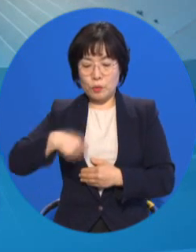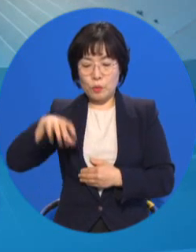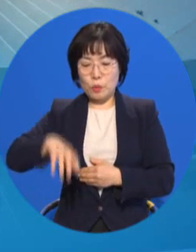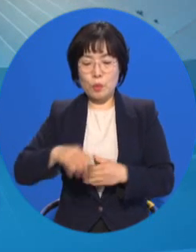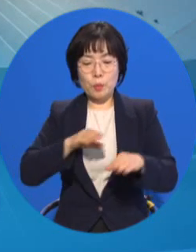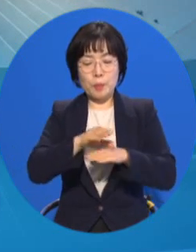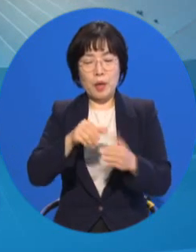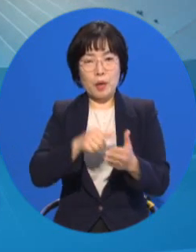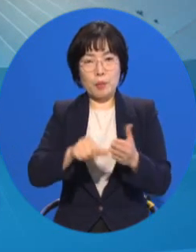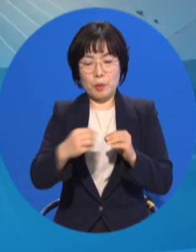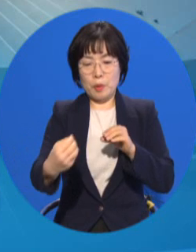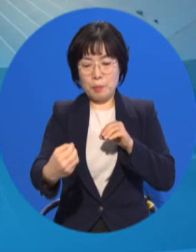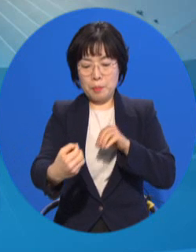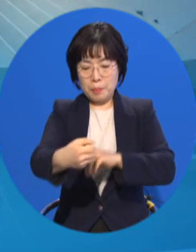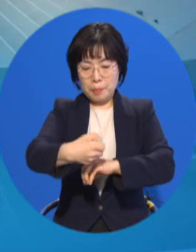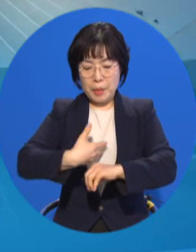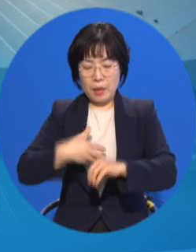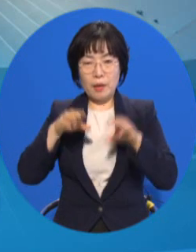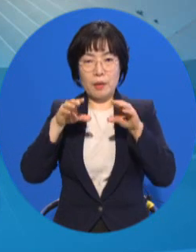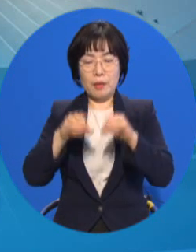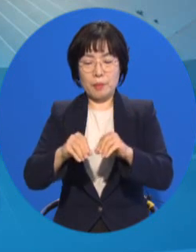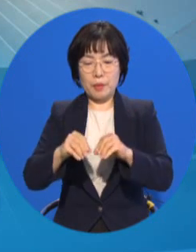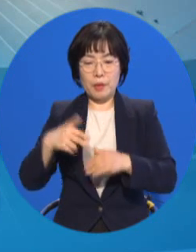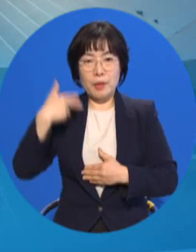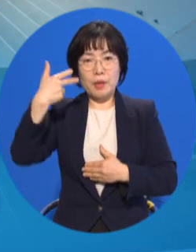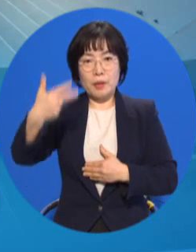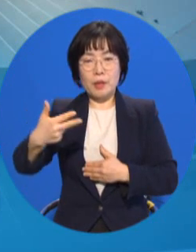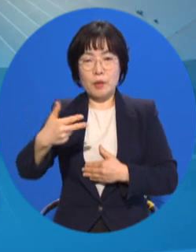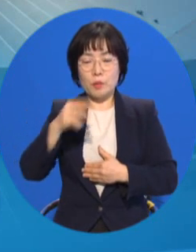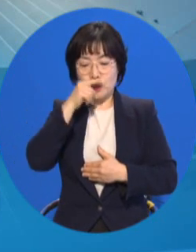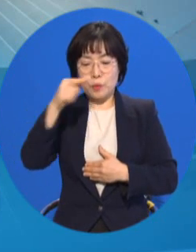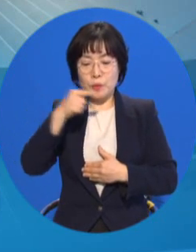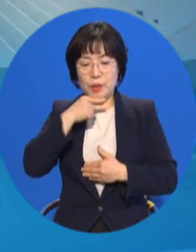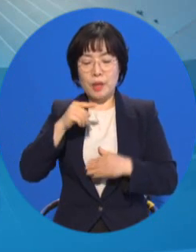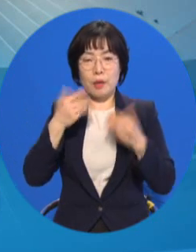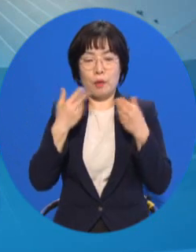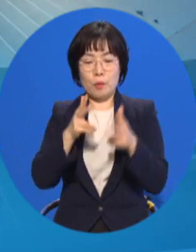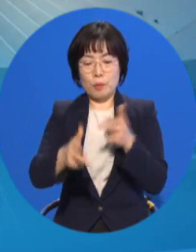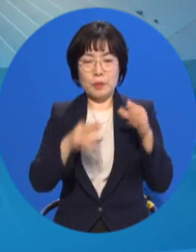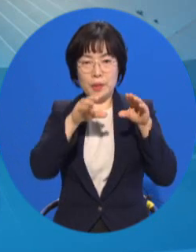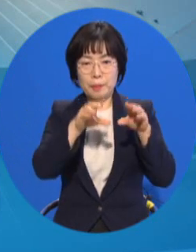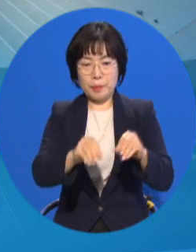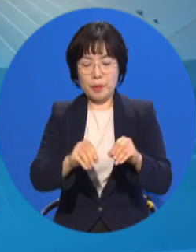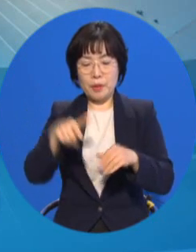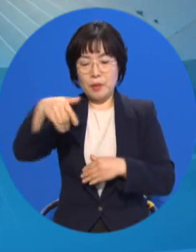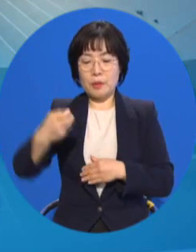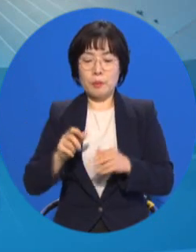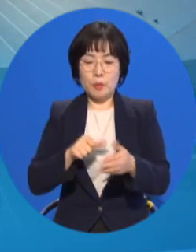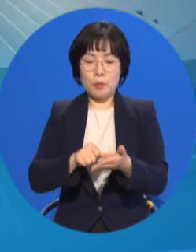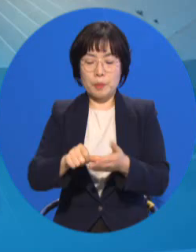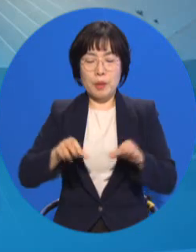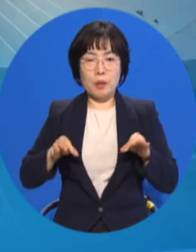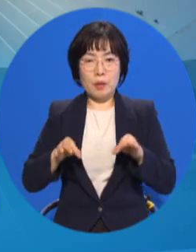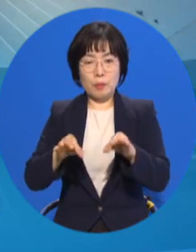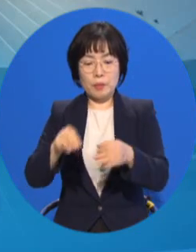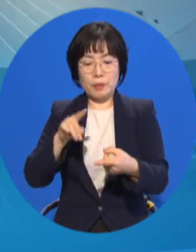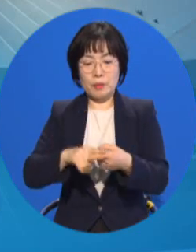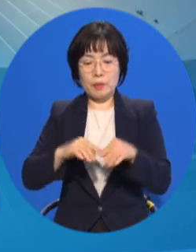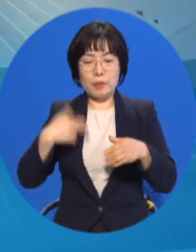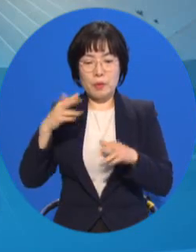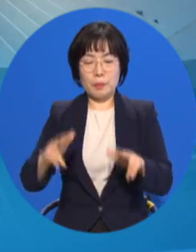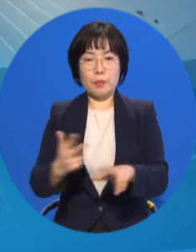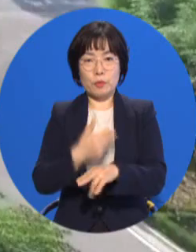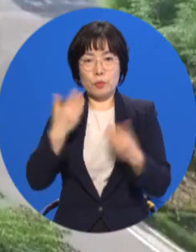부품이 끊기면서 기아 자동차가 다음 주 휴업에 들어가고 금호타이어는 이번 주말 공장 가동을 멈춥니다. 이재원